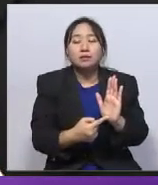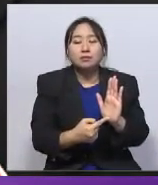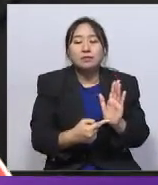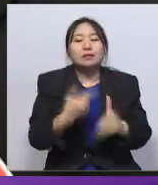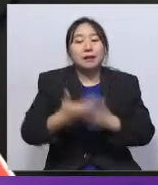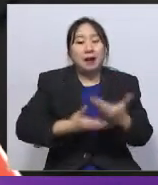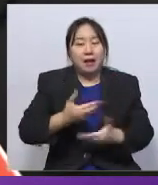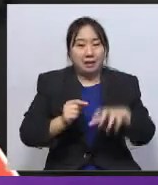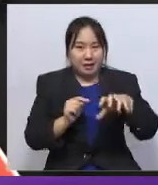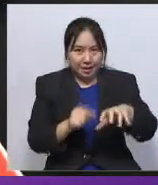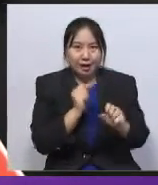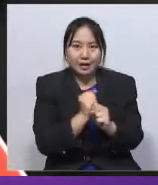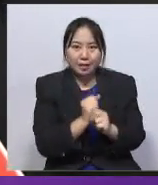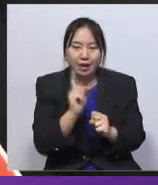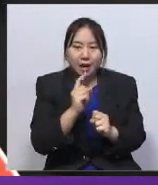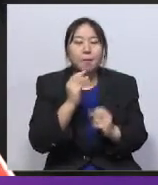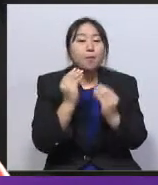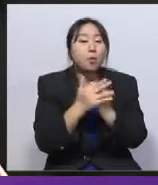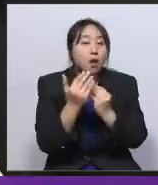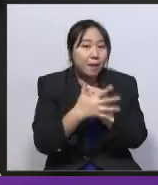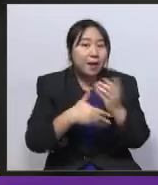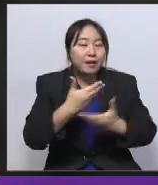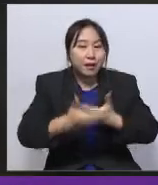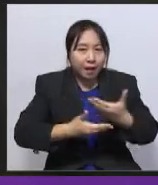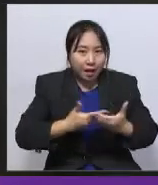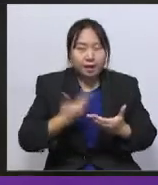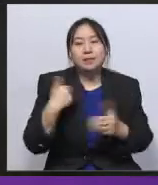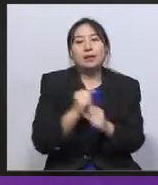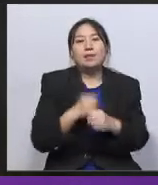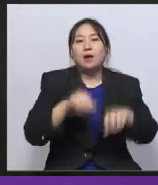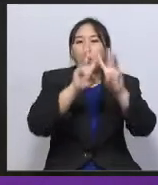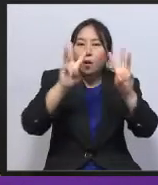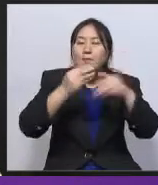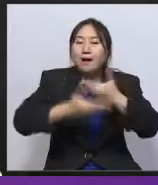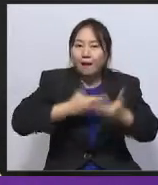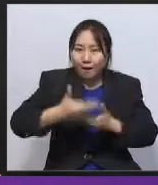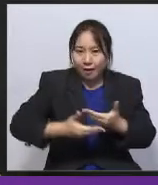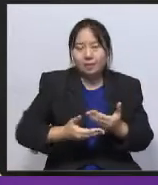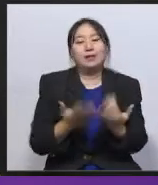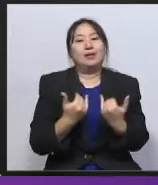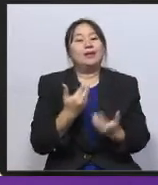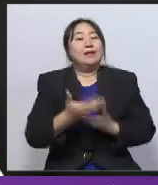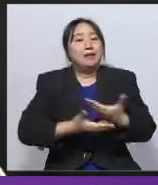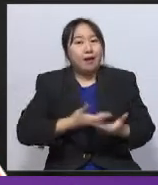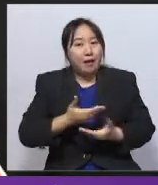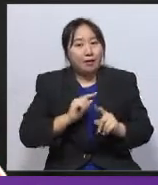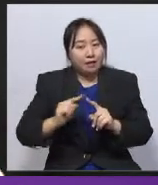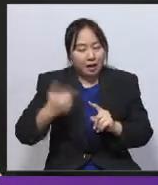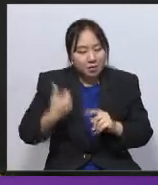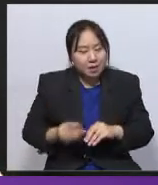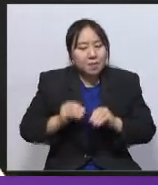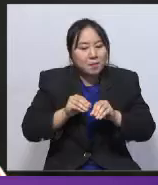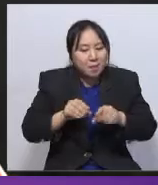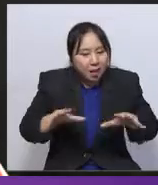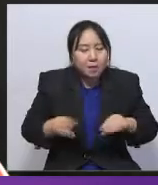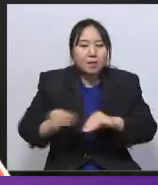ลาดนี้ก็คือทำมาเพื่อขายผลไม้เป็นหลักรวมถึงการทำอีคอมเมิร์ซเป็นหลักด้วยดังนั้นเนี่ยตลาดแต่ละตลาดเนี่ยมันมีการขยายตัวมากขึ้น